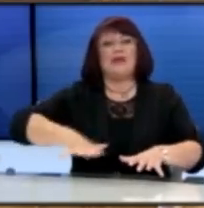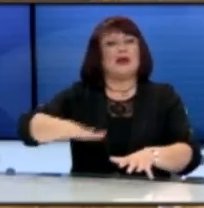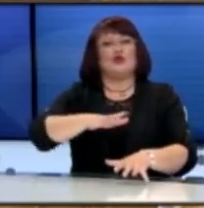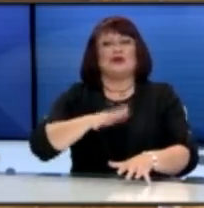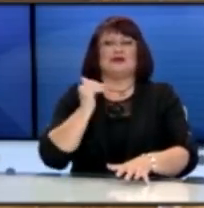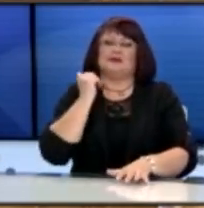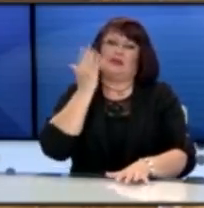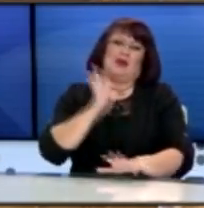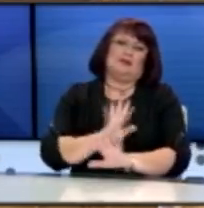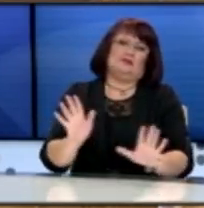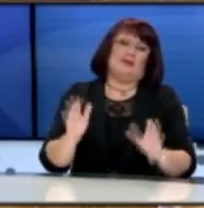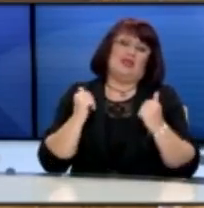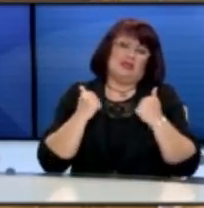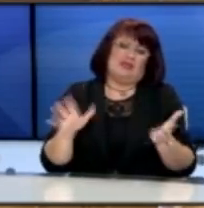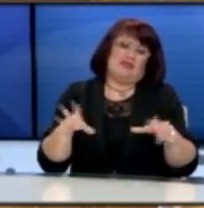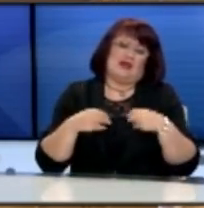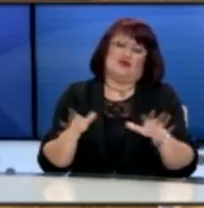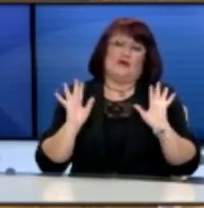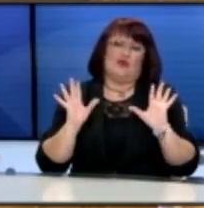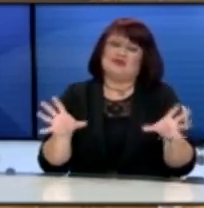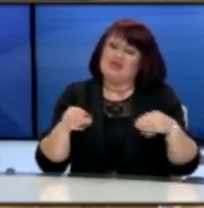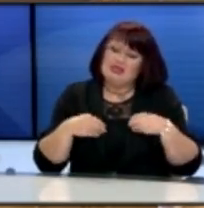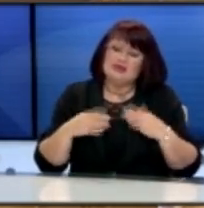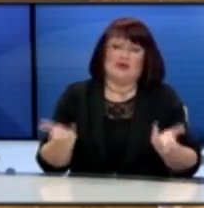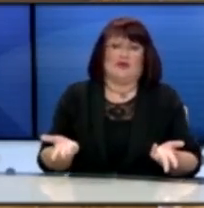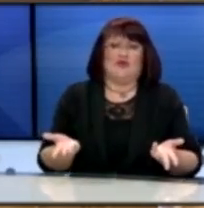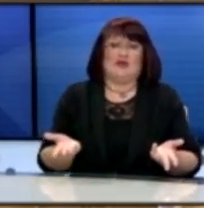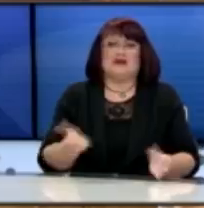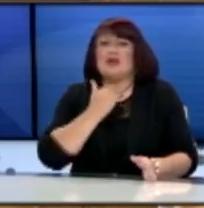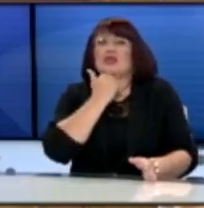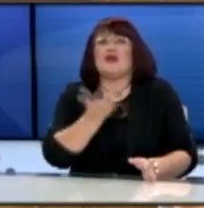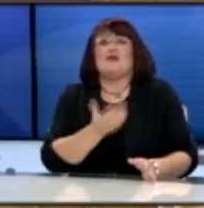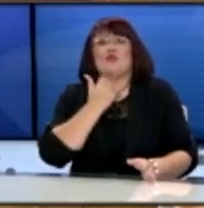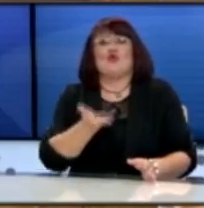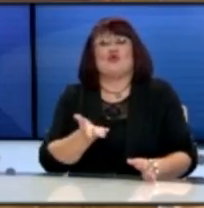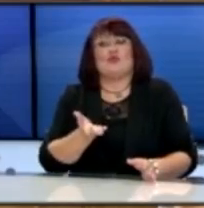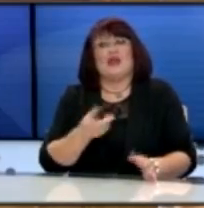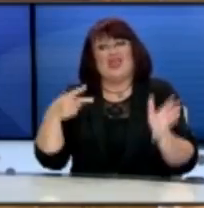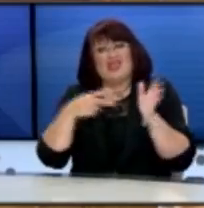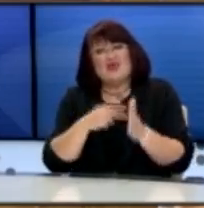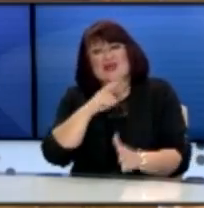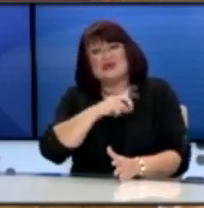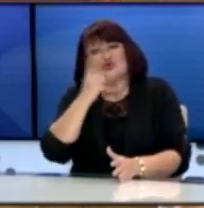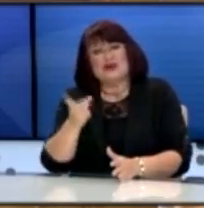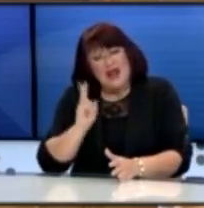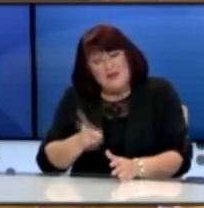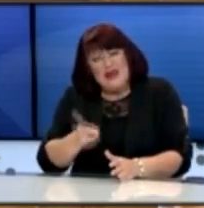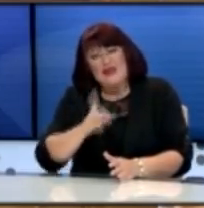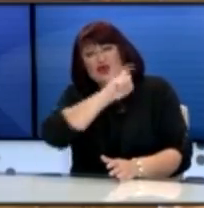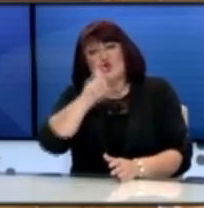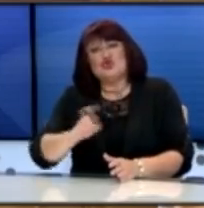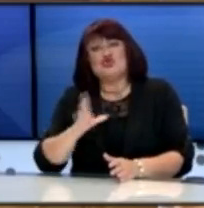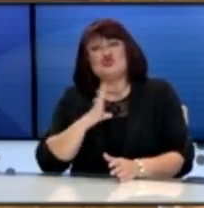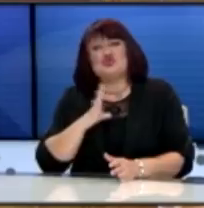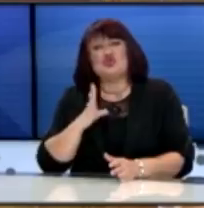περιοχές, θα κινδυνεύουν συνάνθρωποι μας. Δεν μπορούμε να συμβιβαστούμε ότι εν έτη 2021 η ανθρώπινη